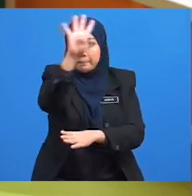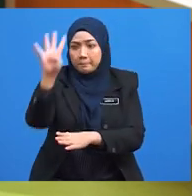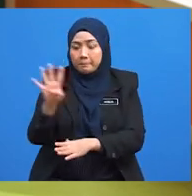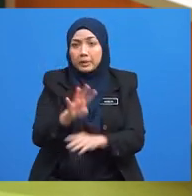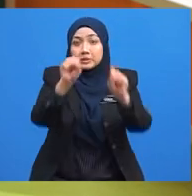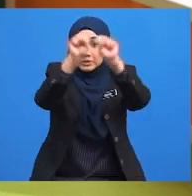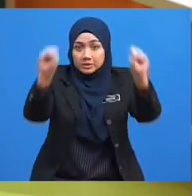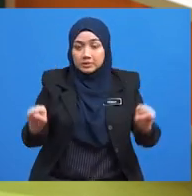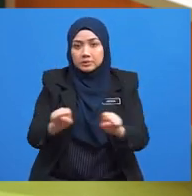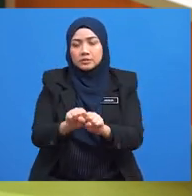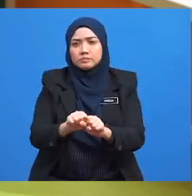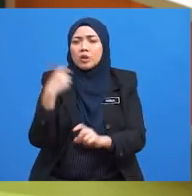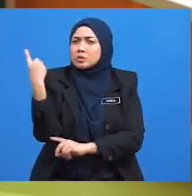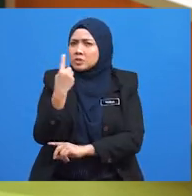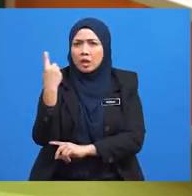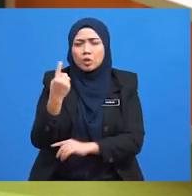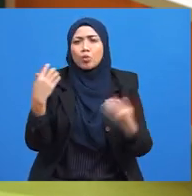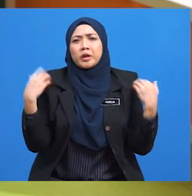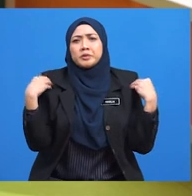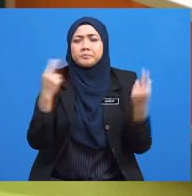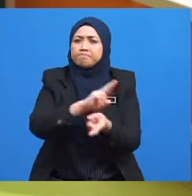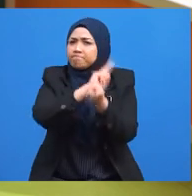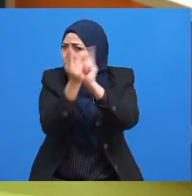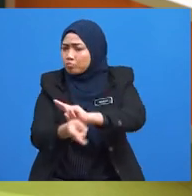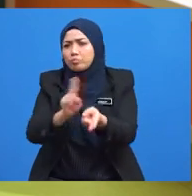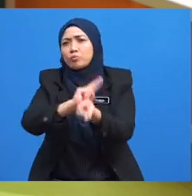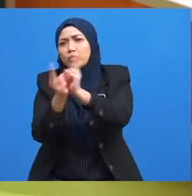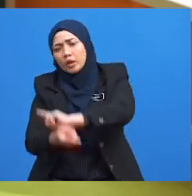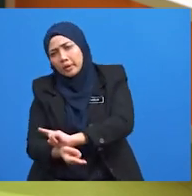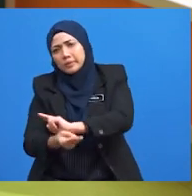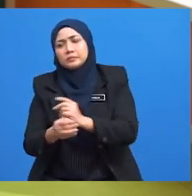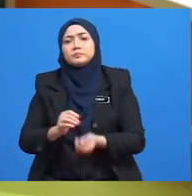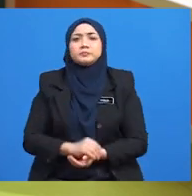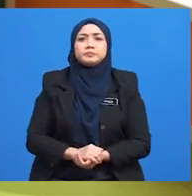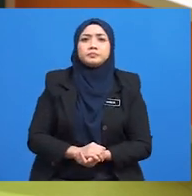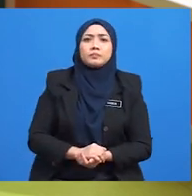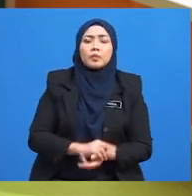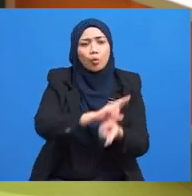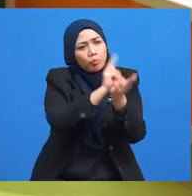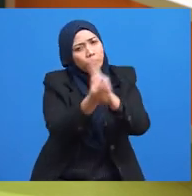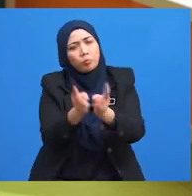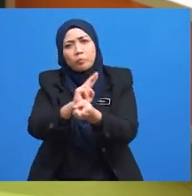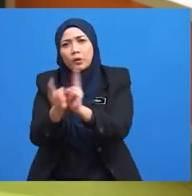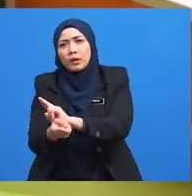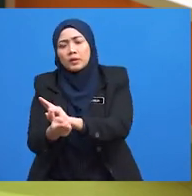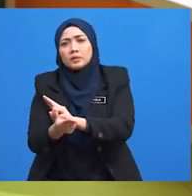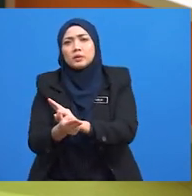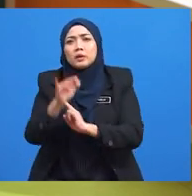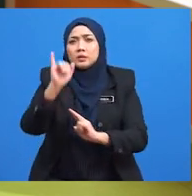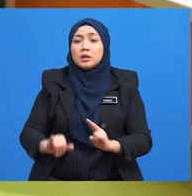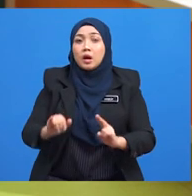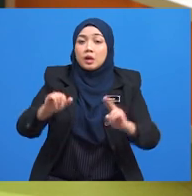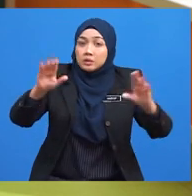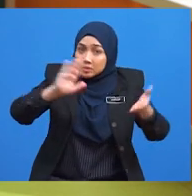juga seringkali mengalami perubahan dan pengubahsuaian. Pengubahsuaian dan perubahan yang